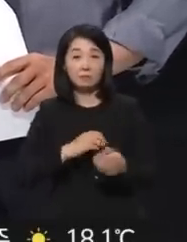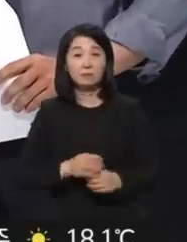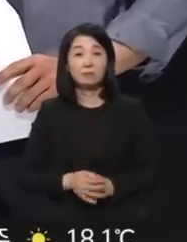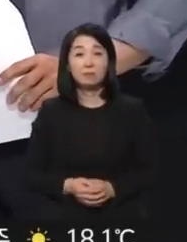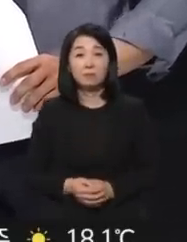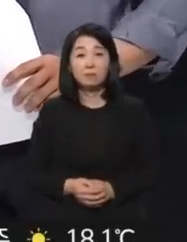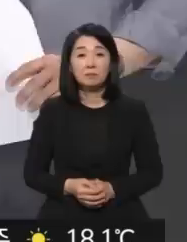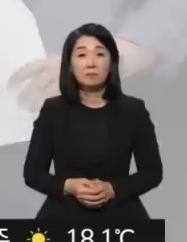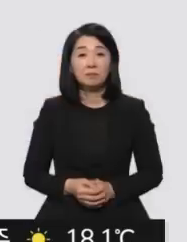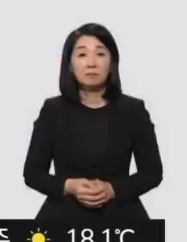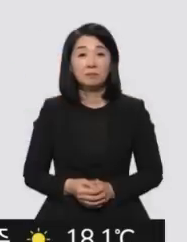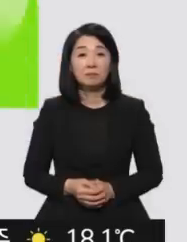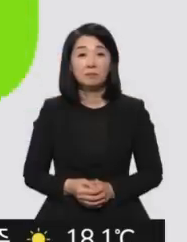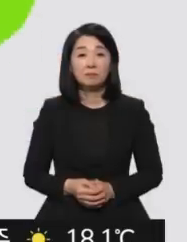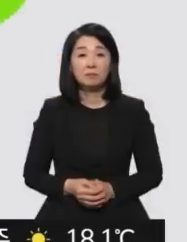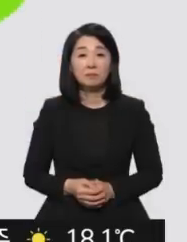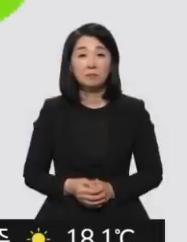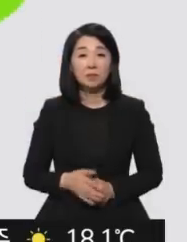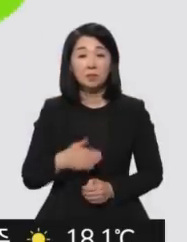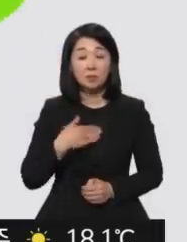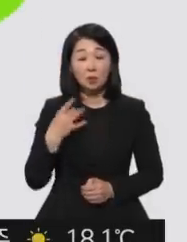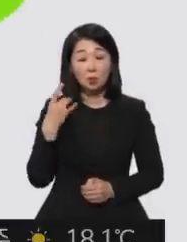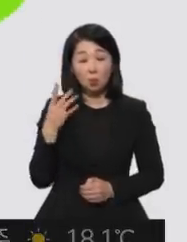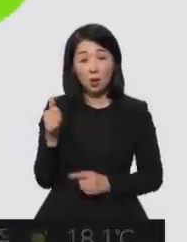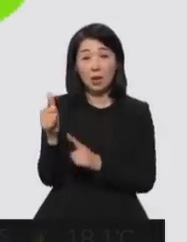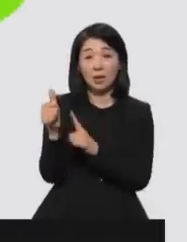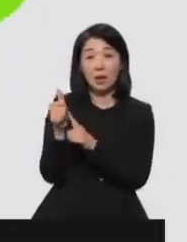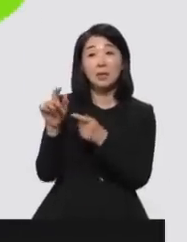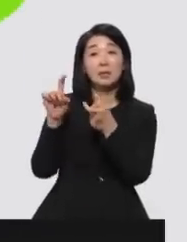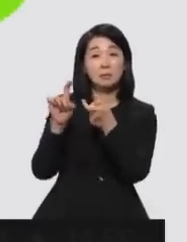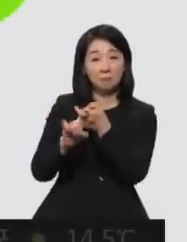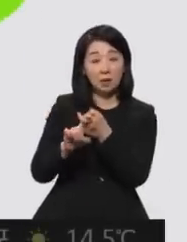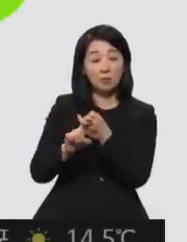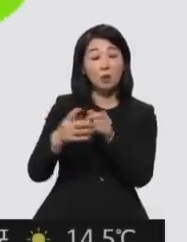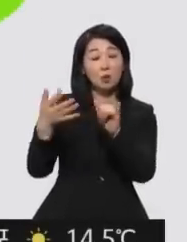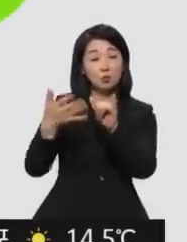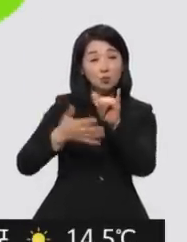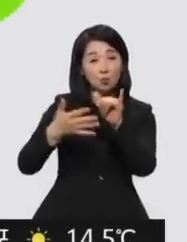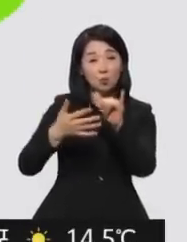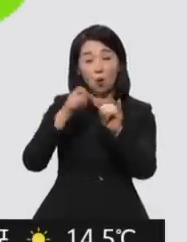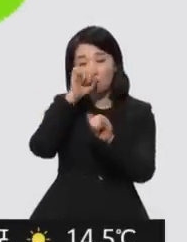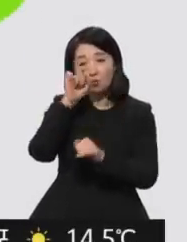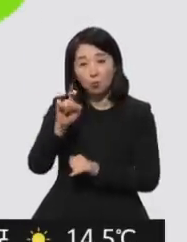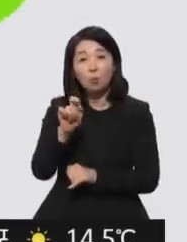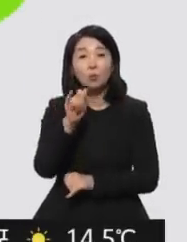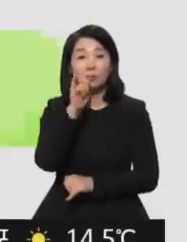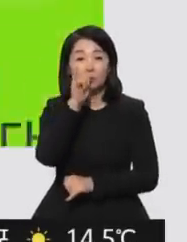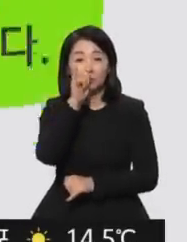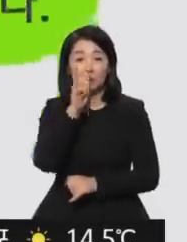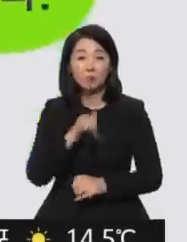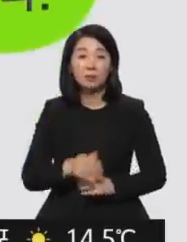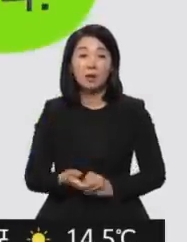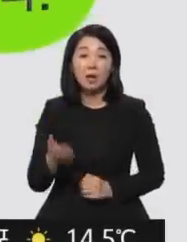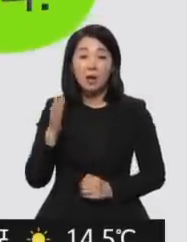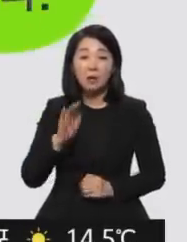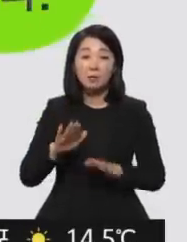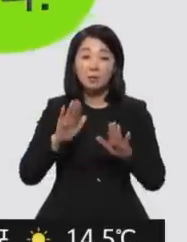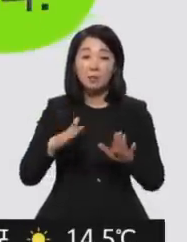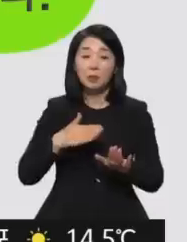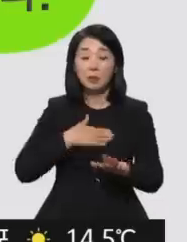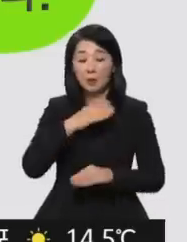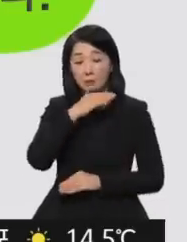이거였습니다. 저는 원래 강 기자님 팬이에요. 유튜브 구독까지 하고요. 그런데 이번에